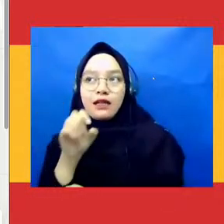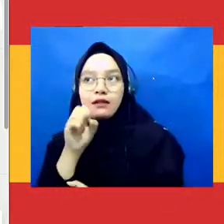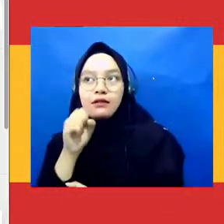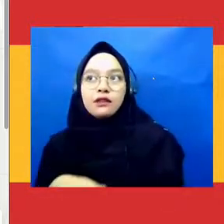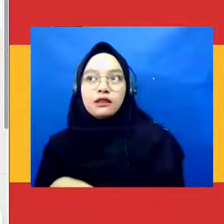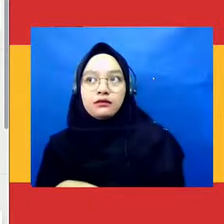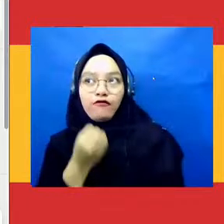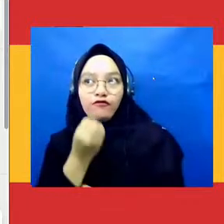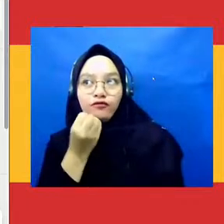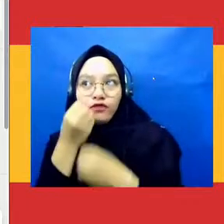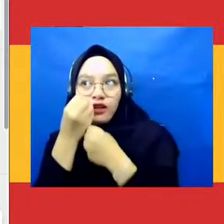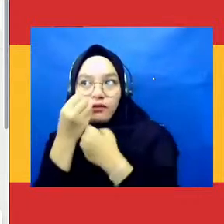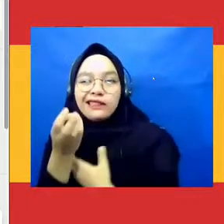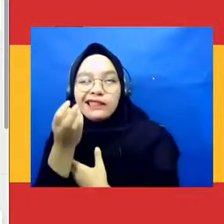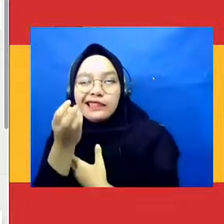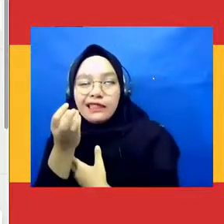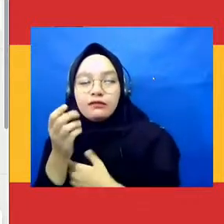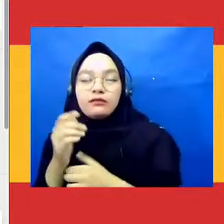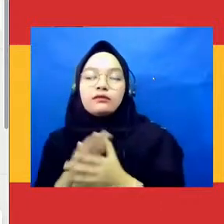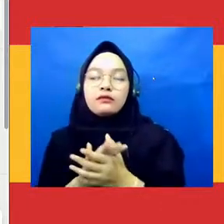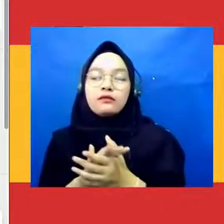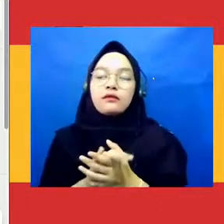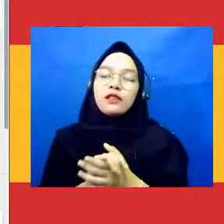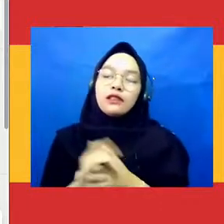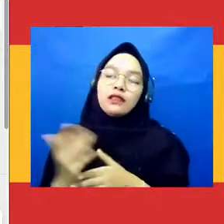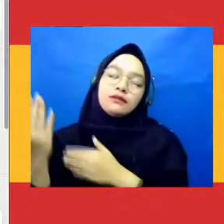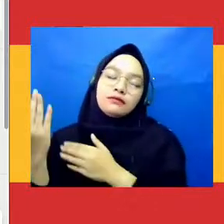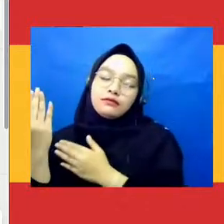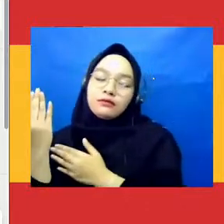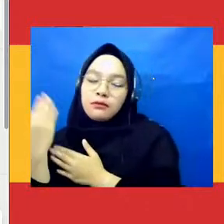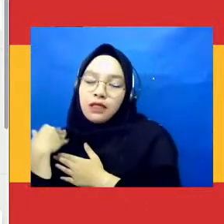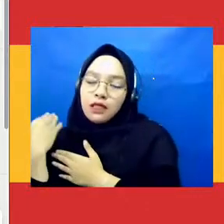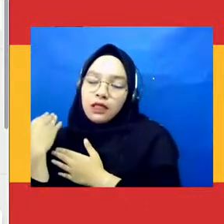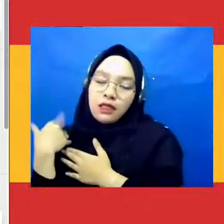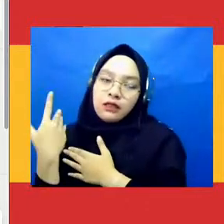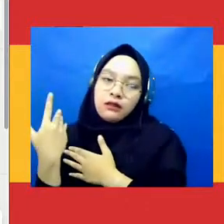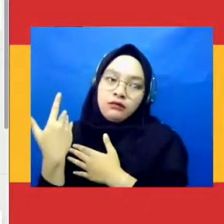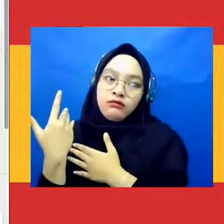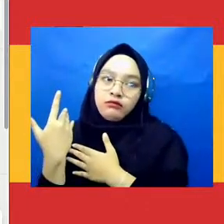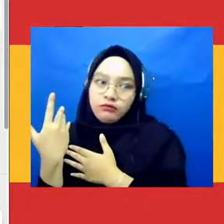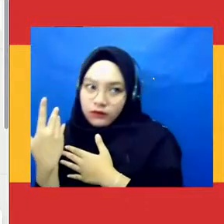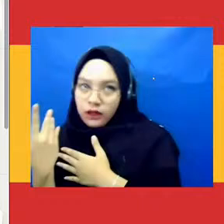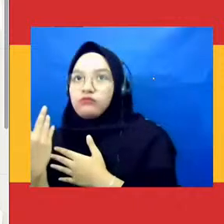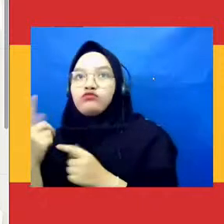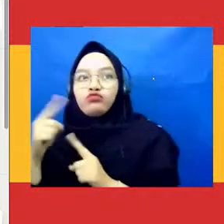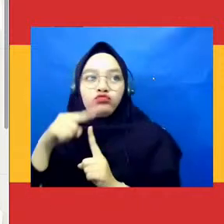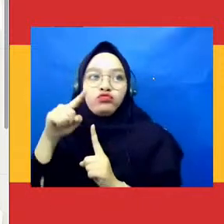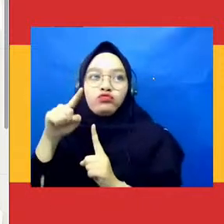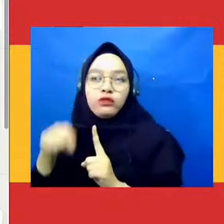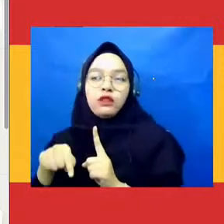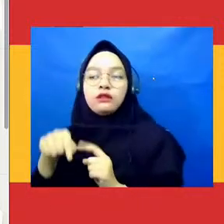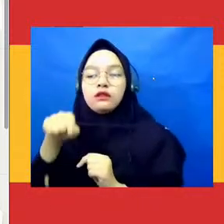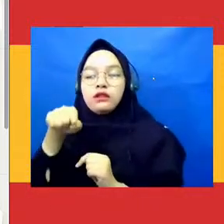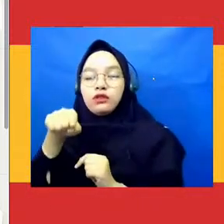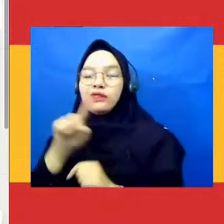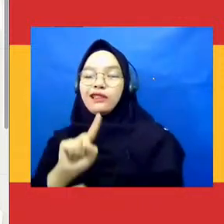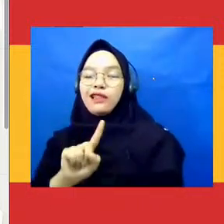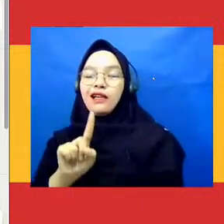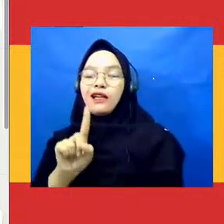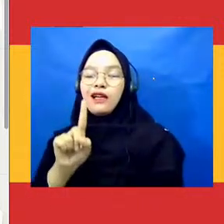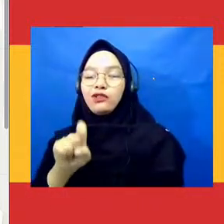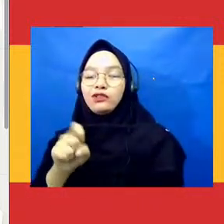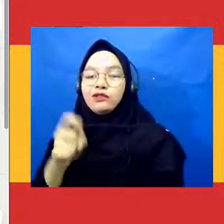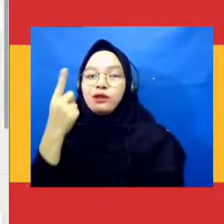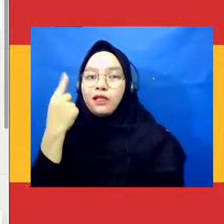bearers itu tidak harus hanya pemerintah. Karena kalau kita bicara tentang human rights based